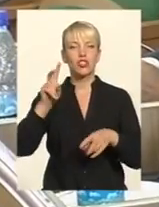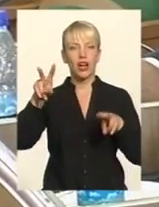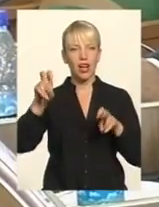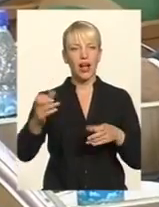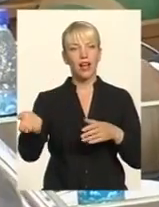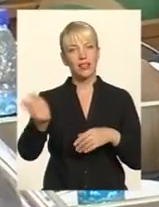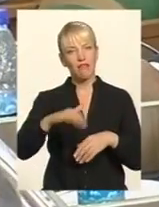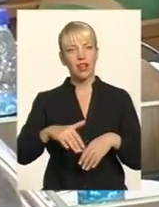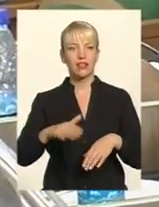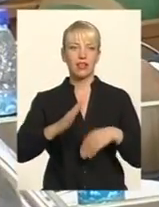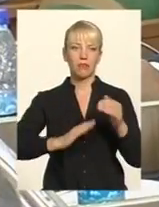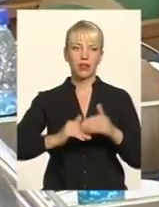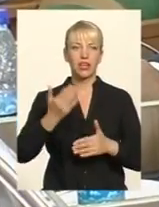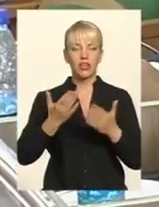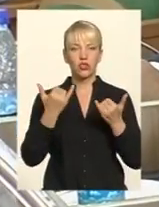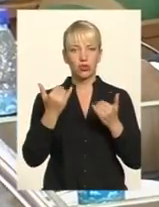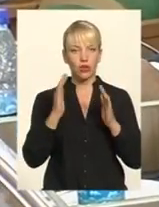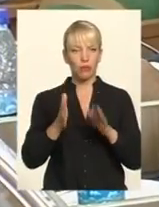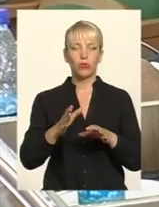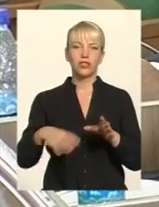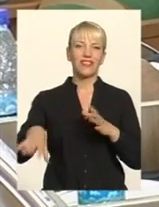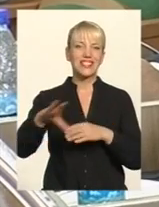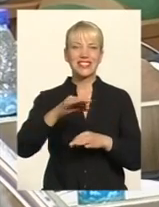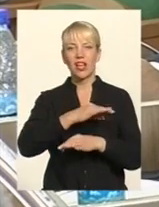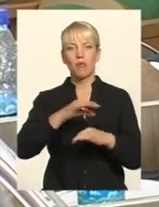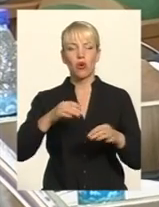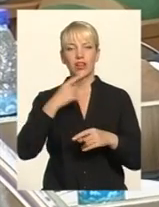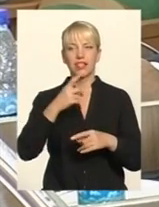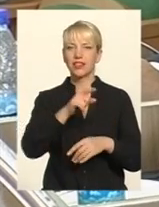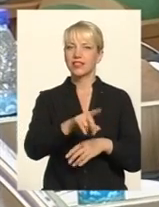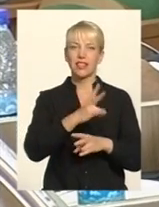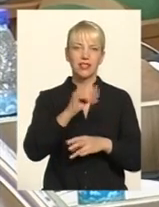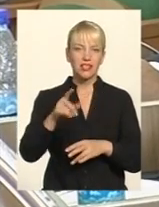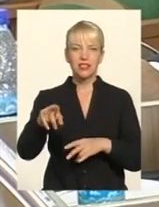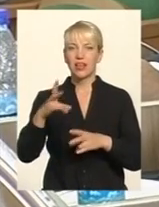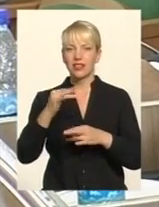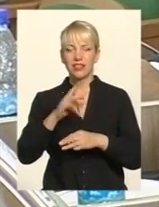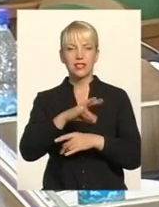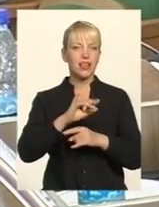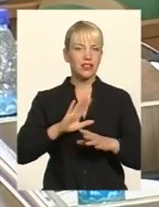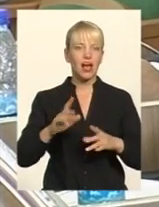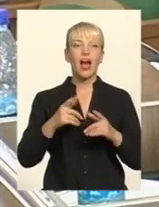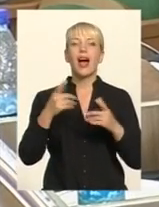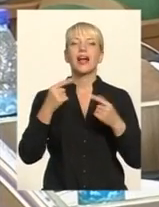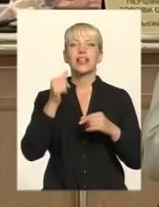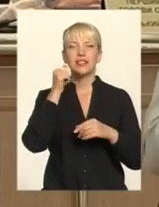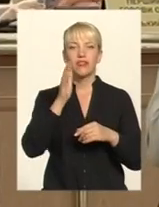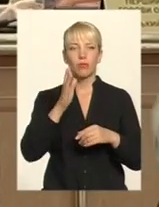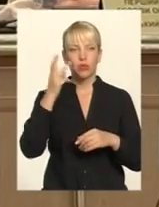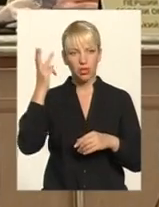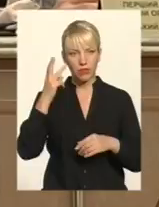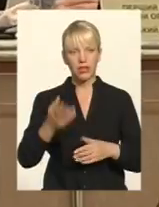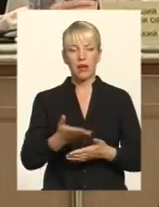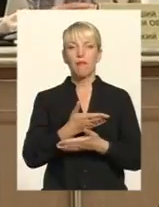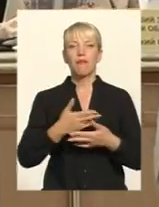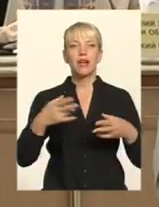на практиці. Якщо ви сьогодні будете так всі проекти казати, це ні, ну а як, де буде завтра Хмельниччина? Ми не